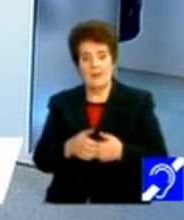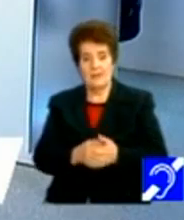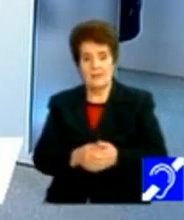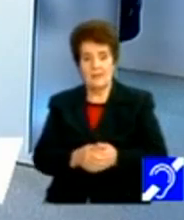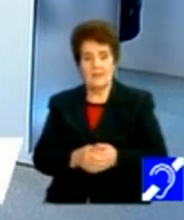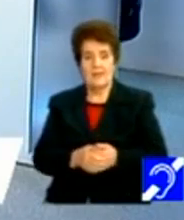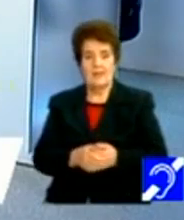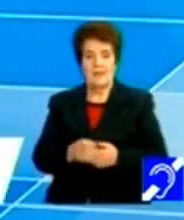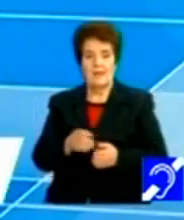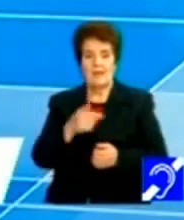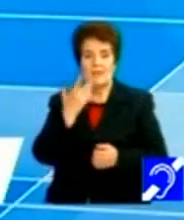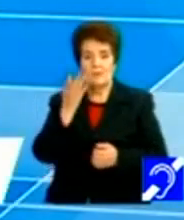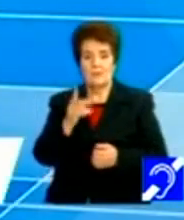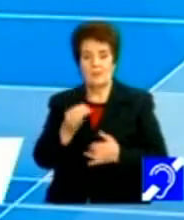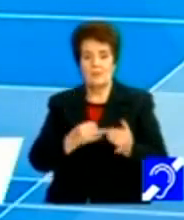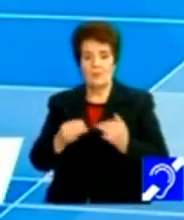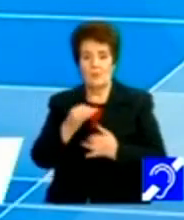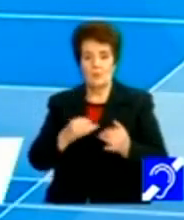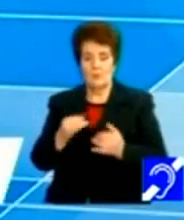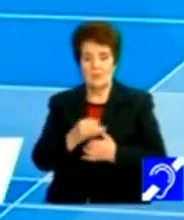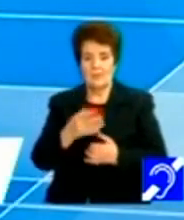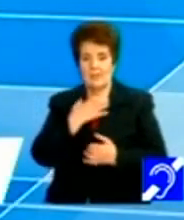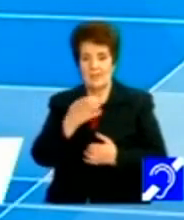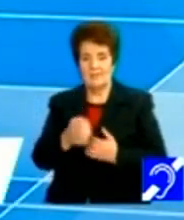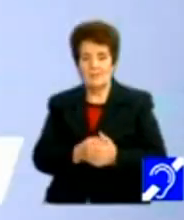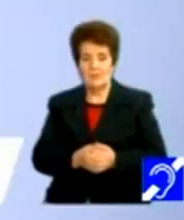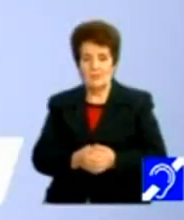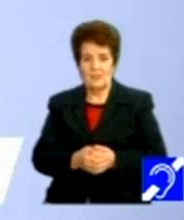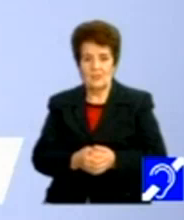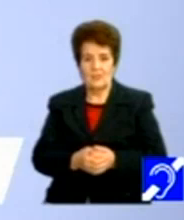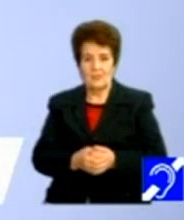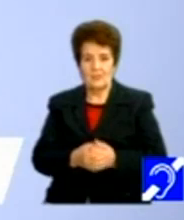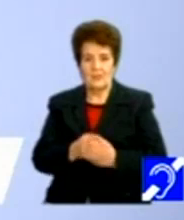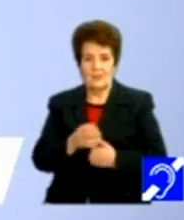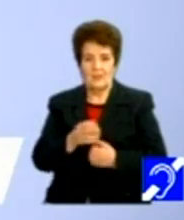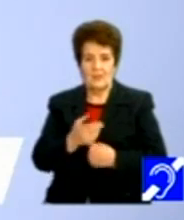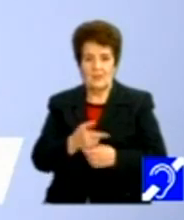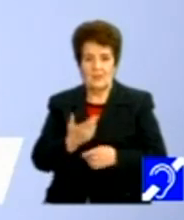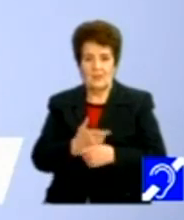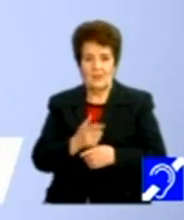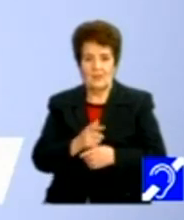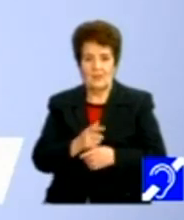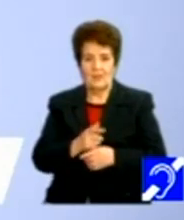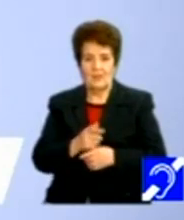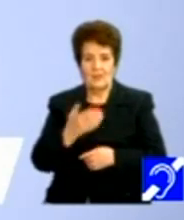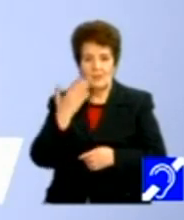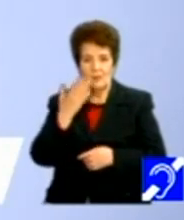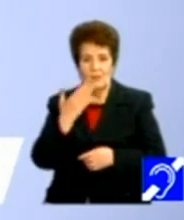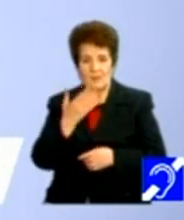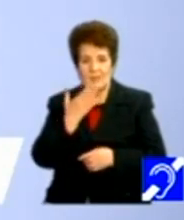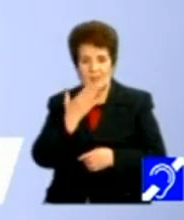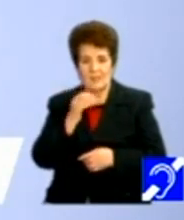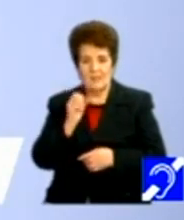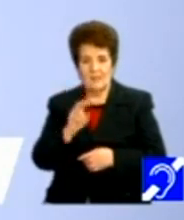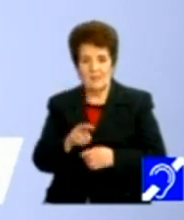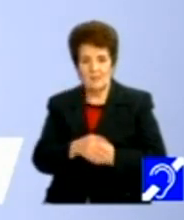pentru a-i cere un sfat atunci când vă confruntați cu situații dificile? Soția mea, Viorica, decanul Facultății de Relații Internaționale